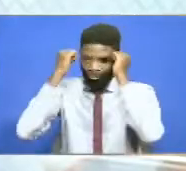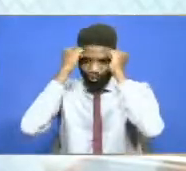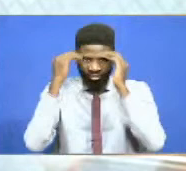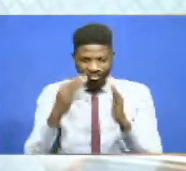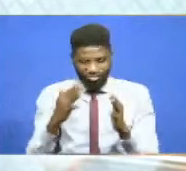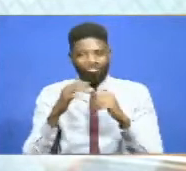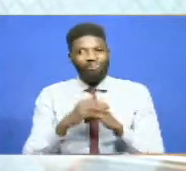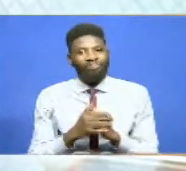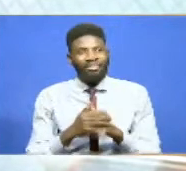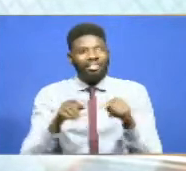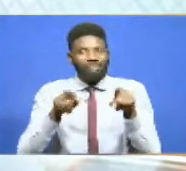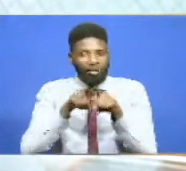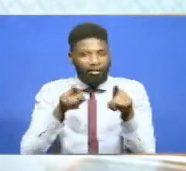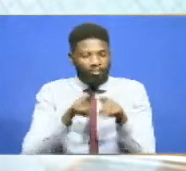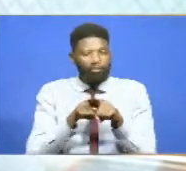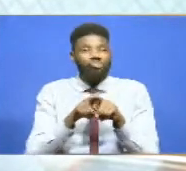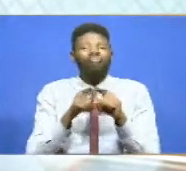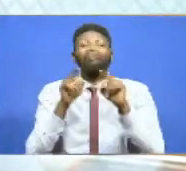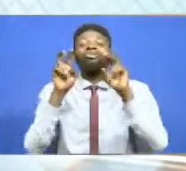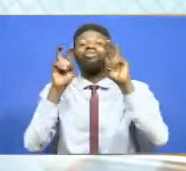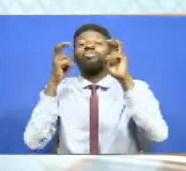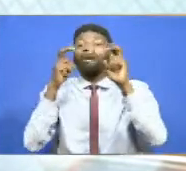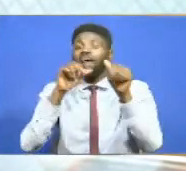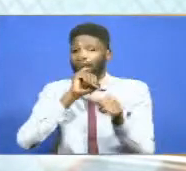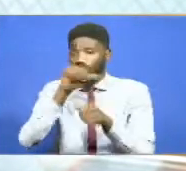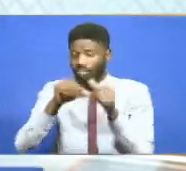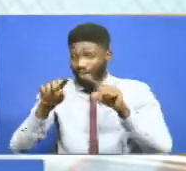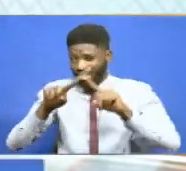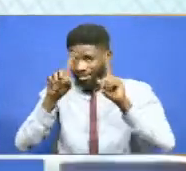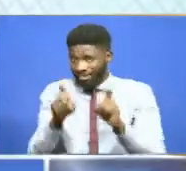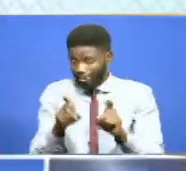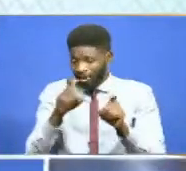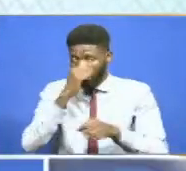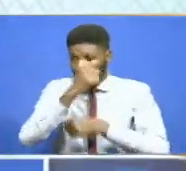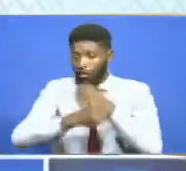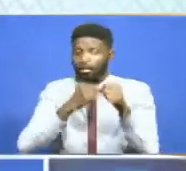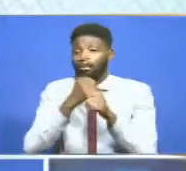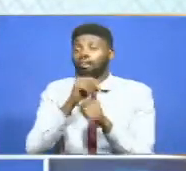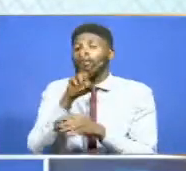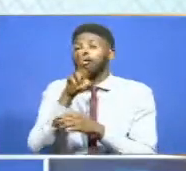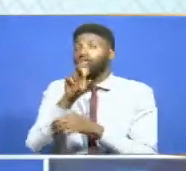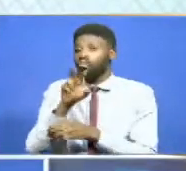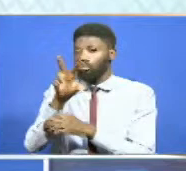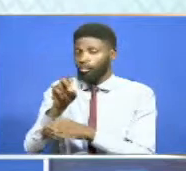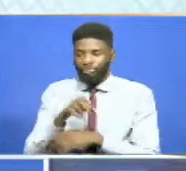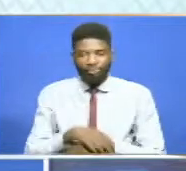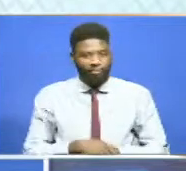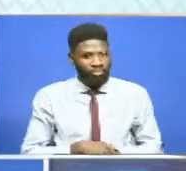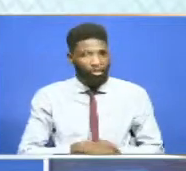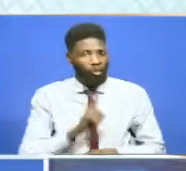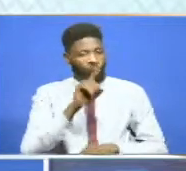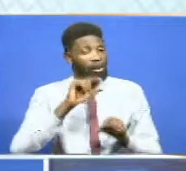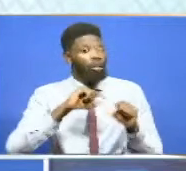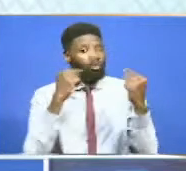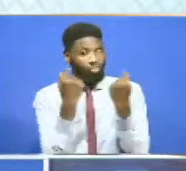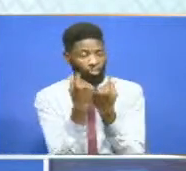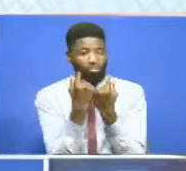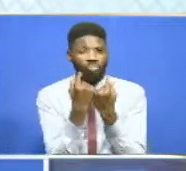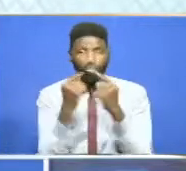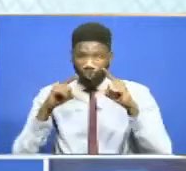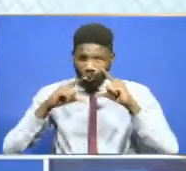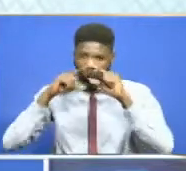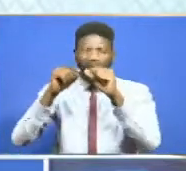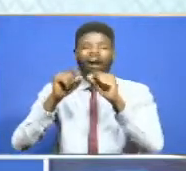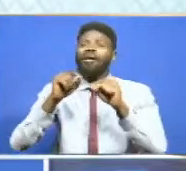Na tukisalia kwenye masuala yanayofungamana na mtihani huo wa mwaka 2020 ni kwamba kundi moja limetoa wito wa kuchukuliwa